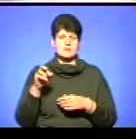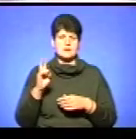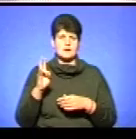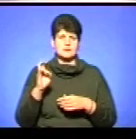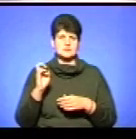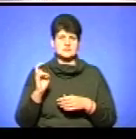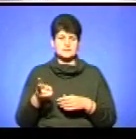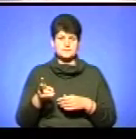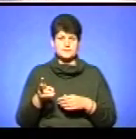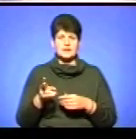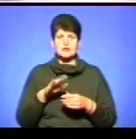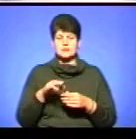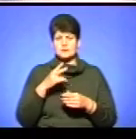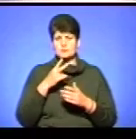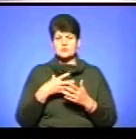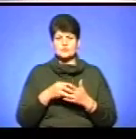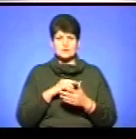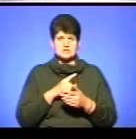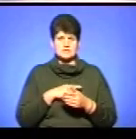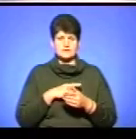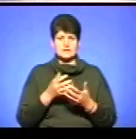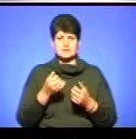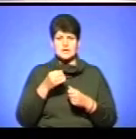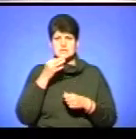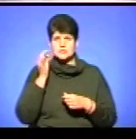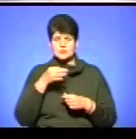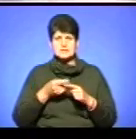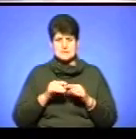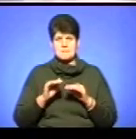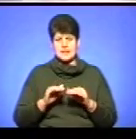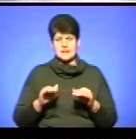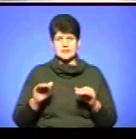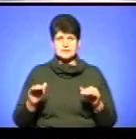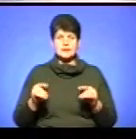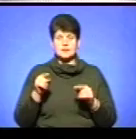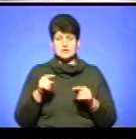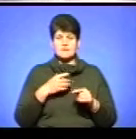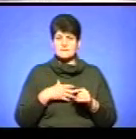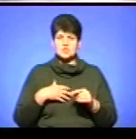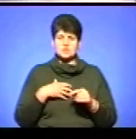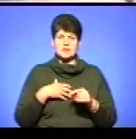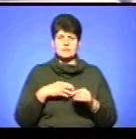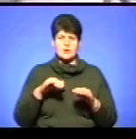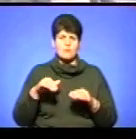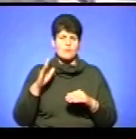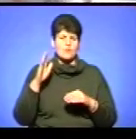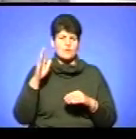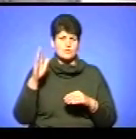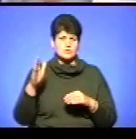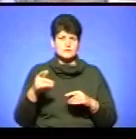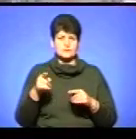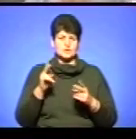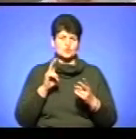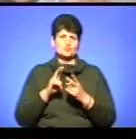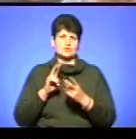Діти побачать свої сили, вони набираються досвіду, це маленькі діти і для них дуже важливо. Вони потім в подальшому з тими